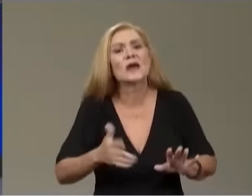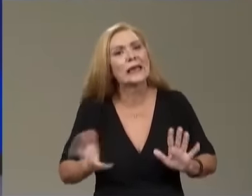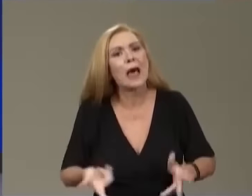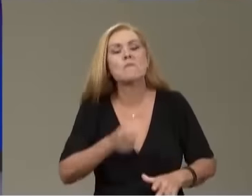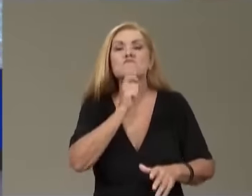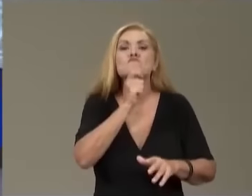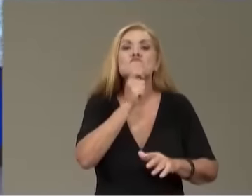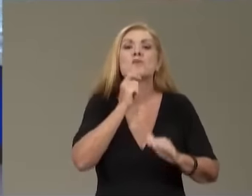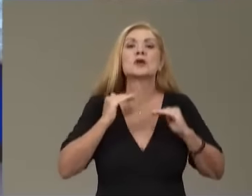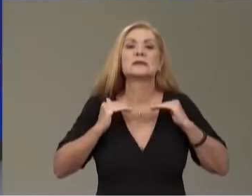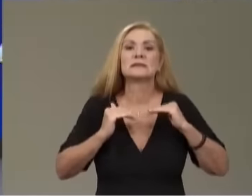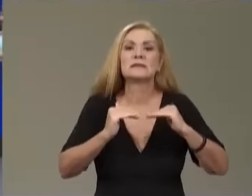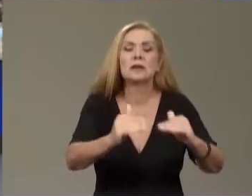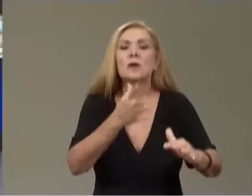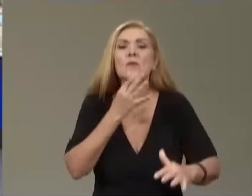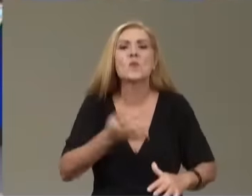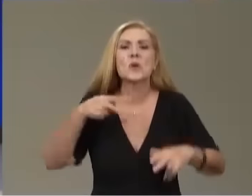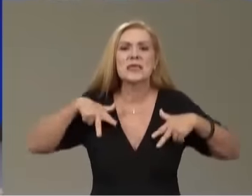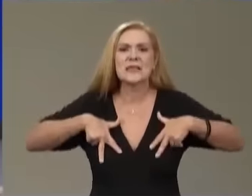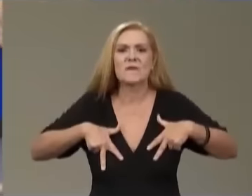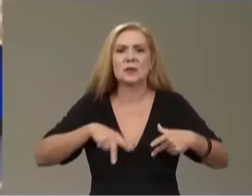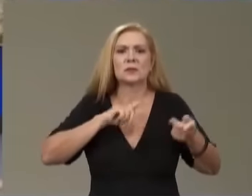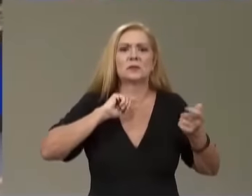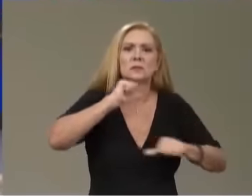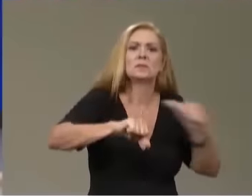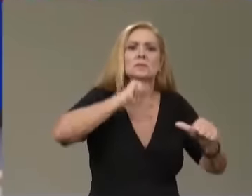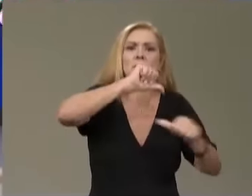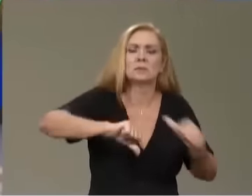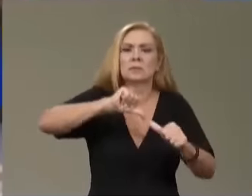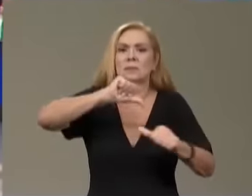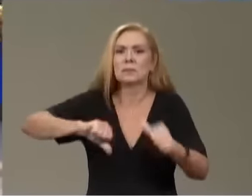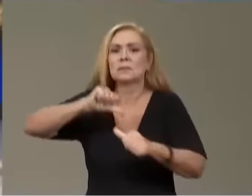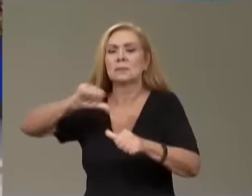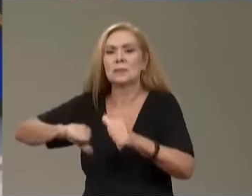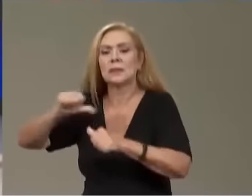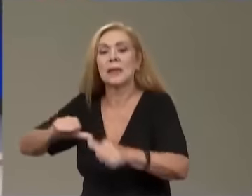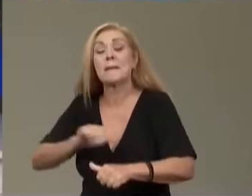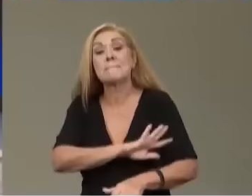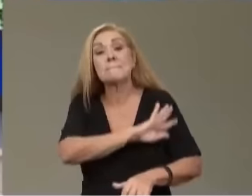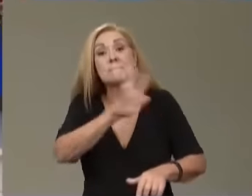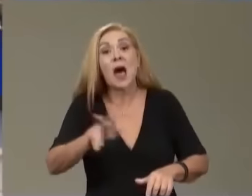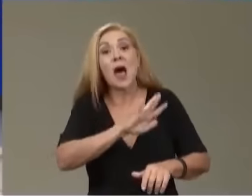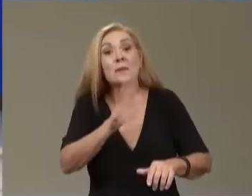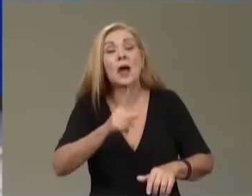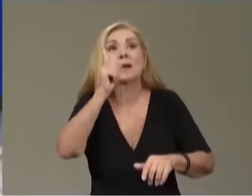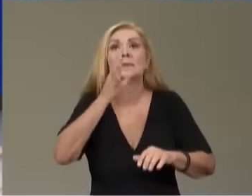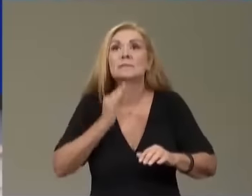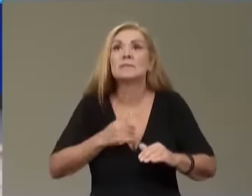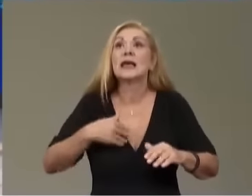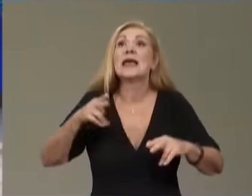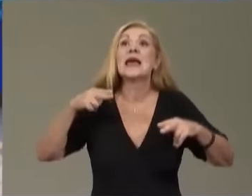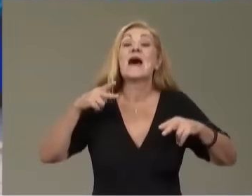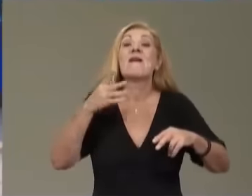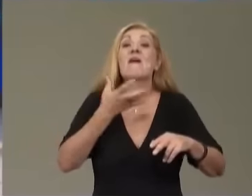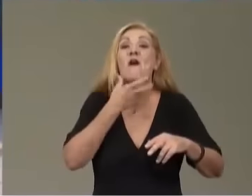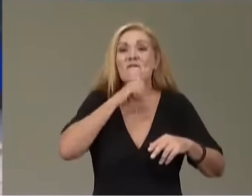σταθερότητα, καθώς οι κυβερνήσεις άλλαζαν η μία μετά την άλλη, μέχρι να μπορέσει να φέρει κάποια πολιτική ισορροπία ο Ελευθέριος